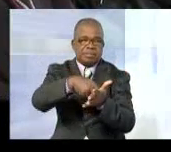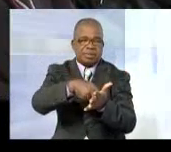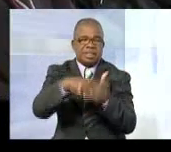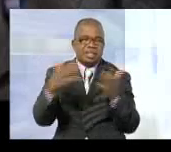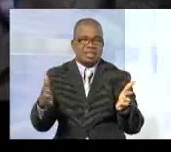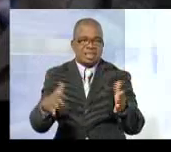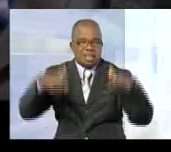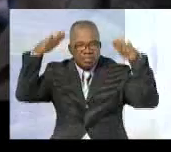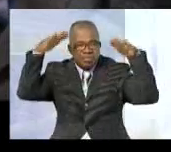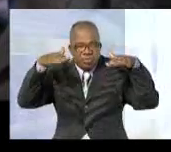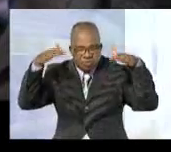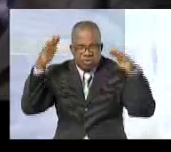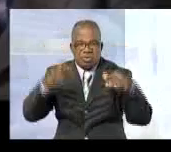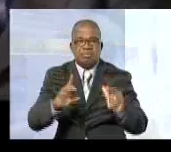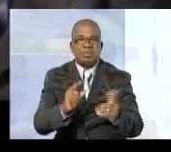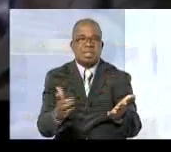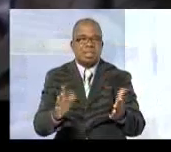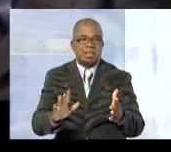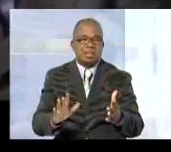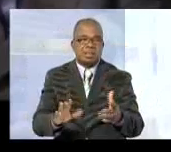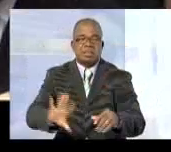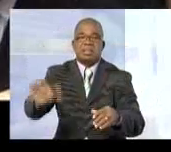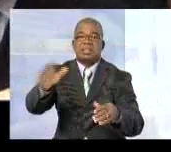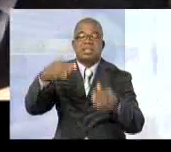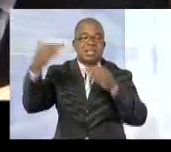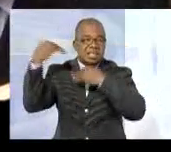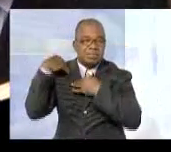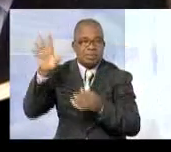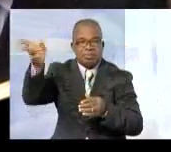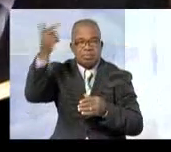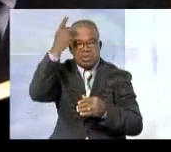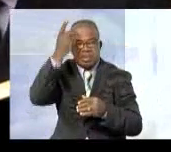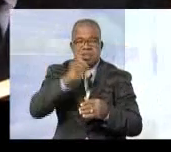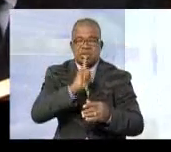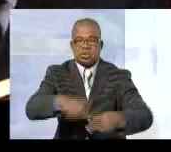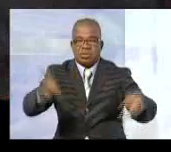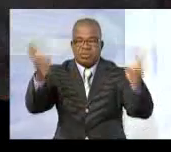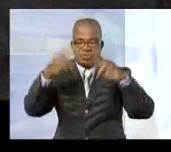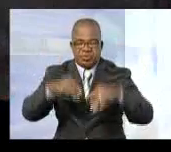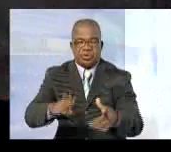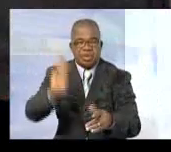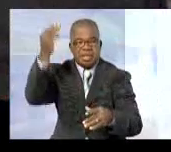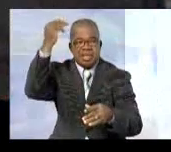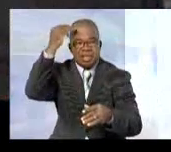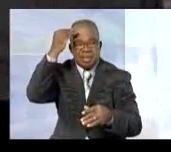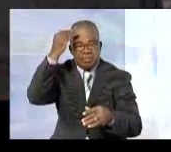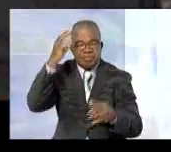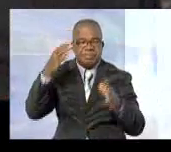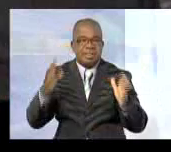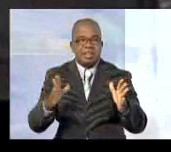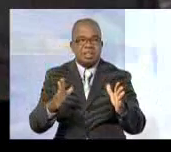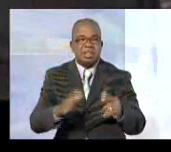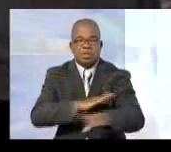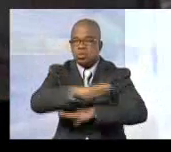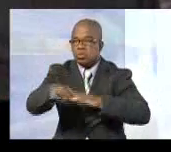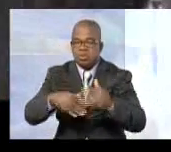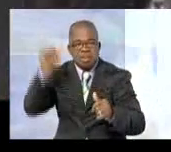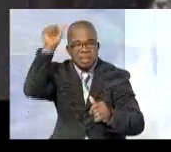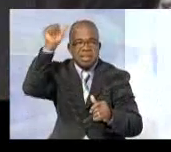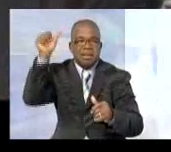la part des autorités politiques, dignitaires de la République, membres du gouvernement, membres du corps diplomatique accrédité en